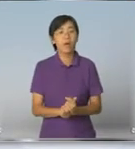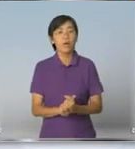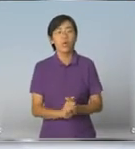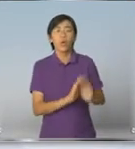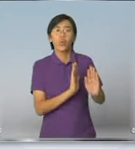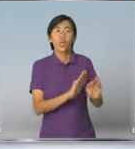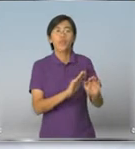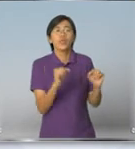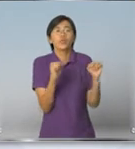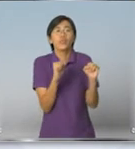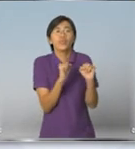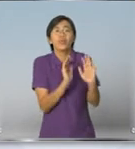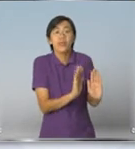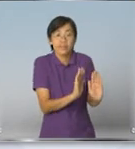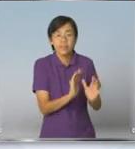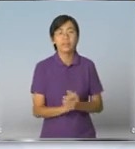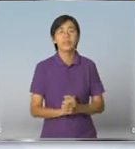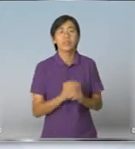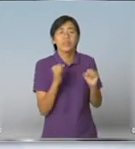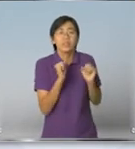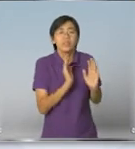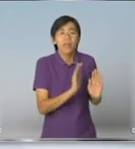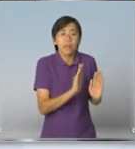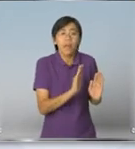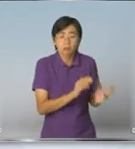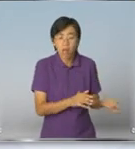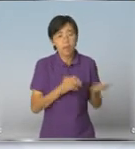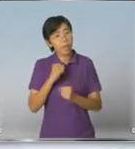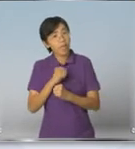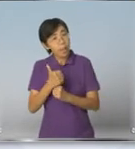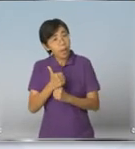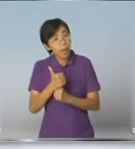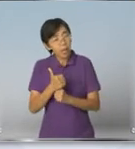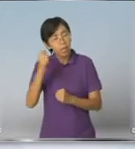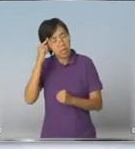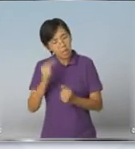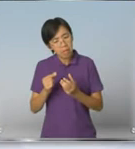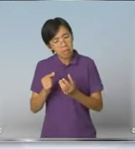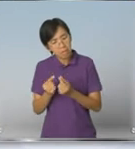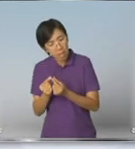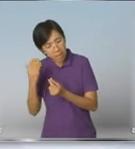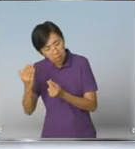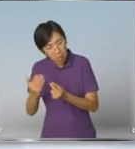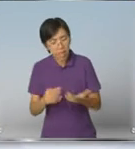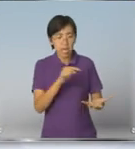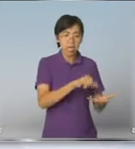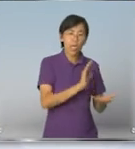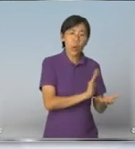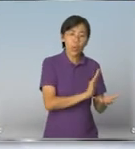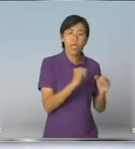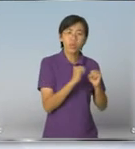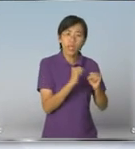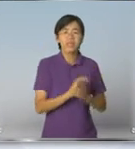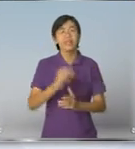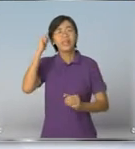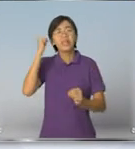ลูกแล้วค่อยเอาไปเก็บในฟรีซหรือว่าเก็บไปทั้งอย่างนี้แล้วค่อยเอาออกมาปั้นครับ ถ้ามีเวลาแนะ